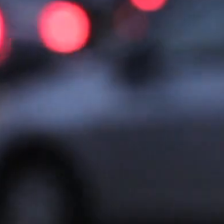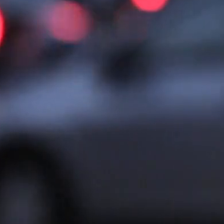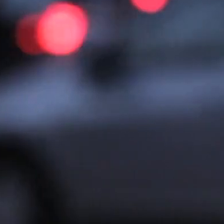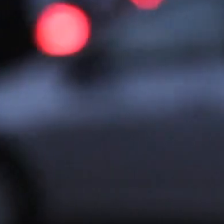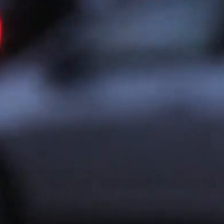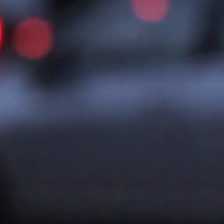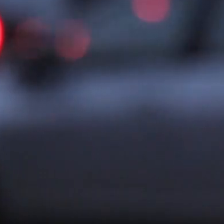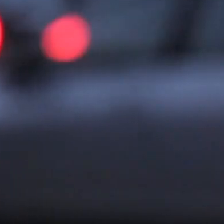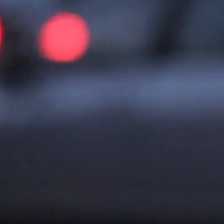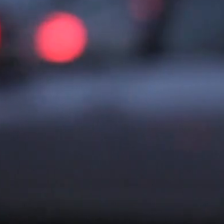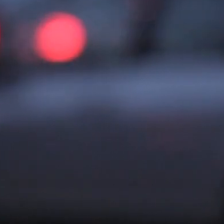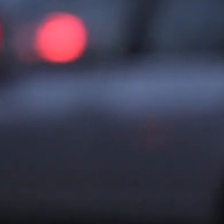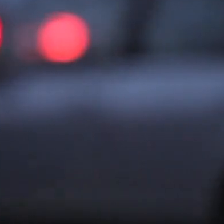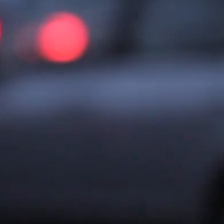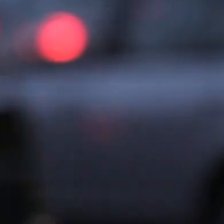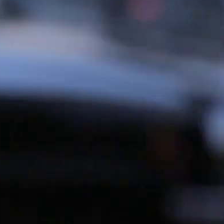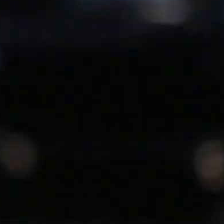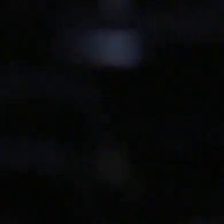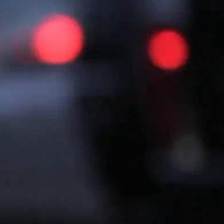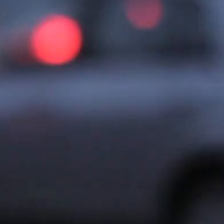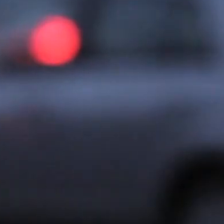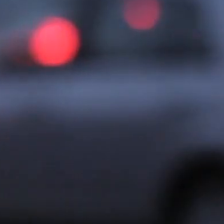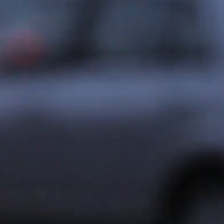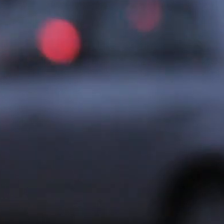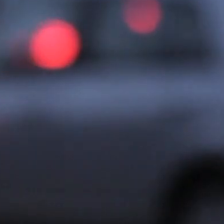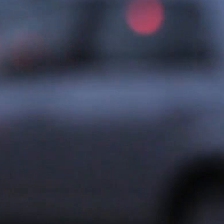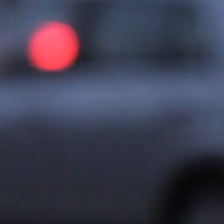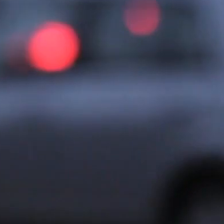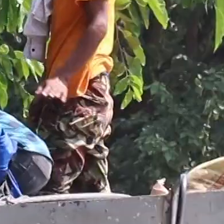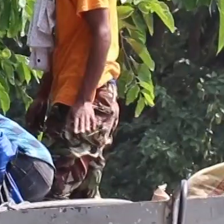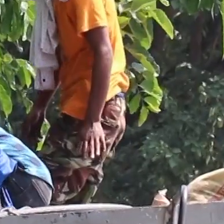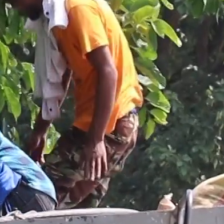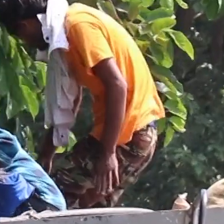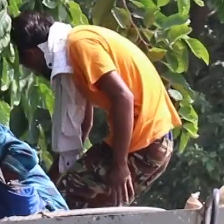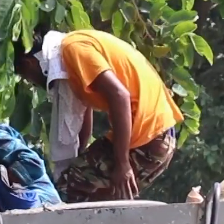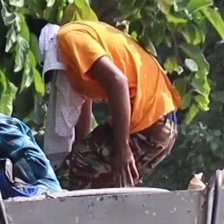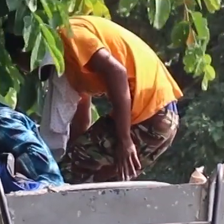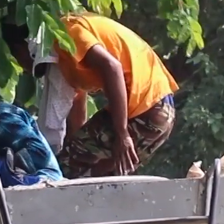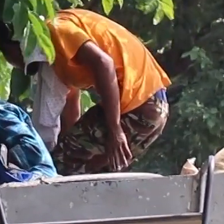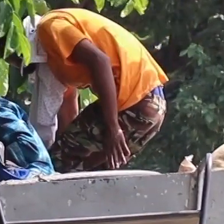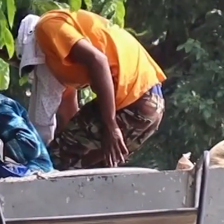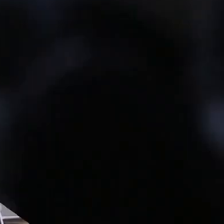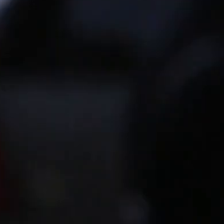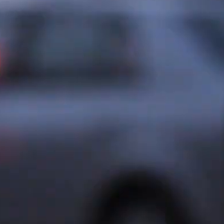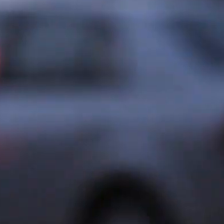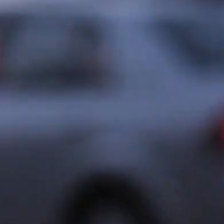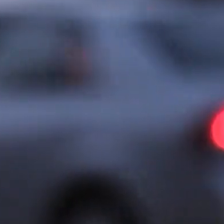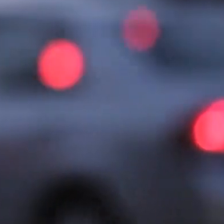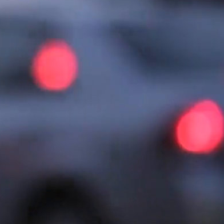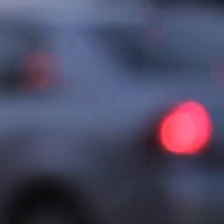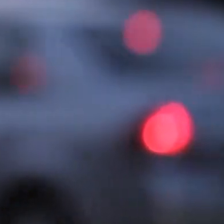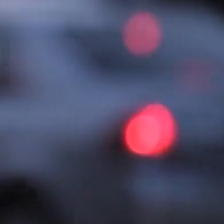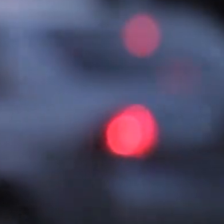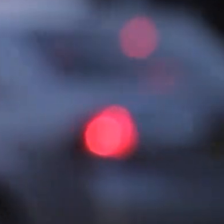प्रयोग नगरौँ र सडकमा ध्यान केन्द्रित गरौँ। सवारी साधनको छतमा बसेर यात्रा नगरौँ र पैदल